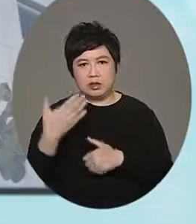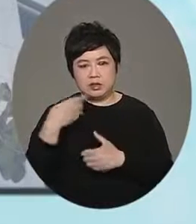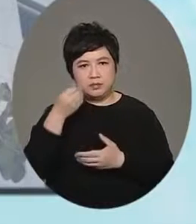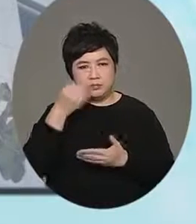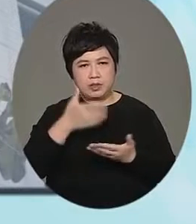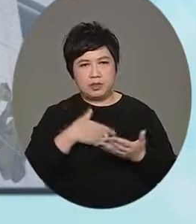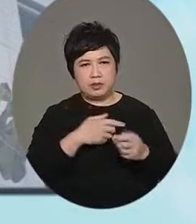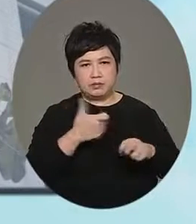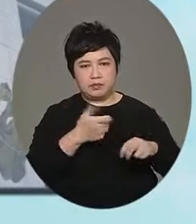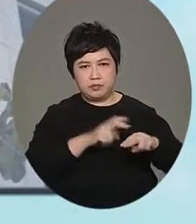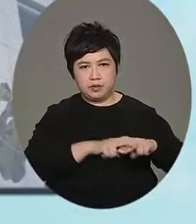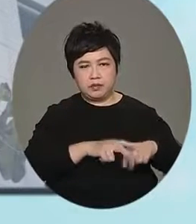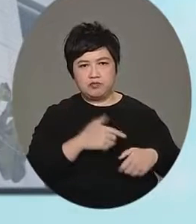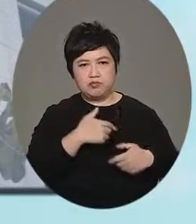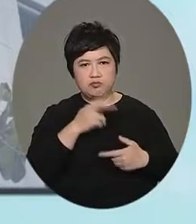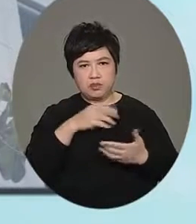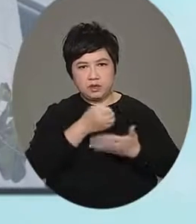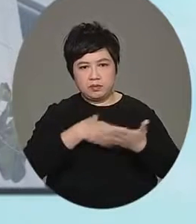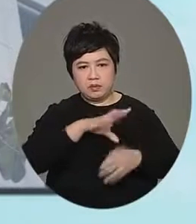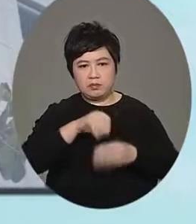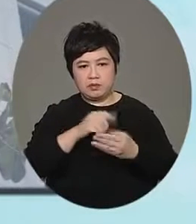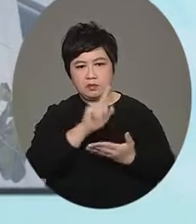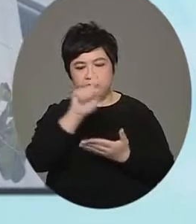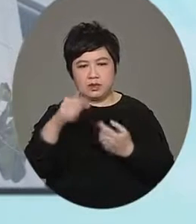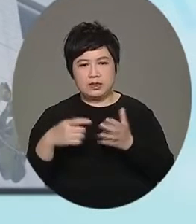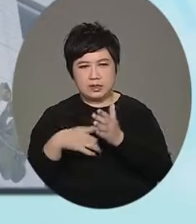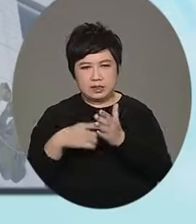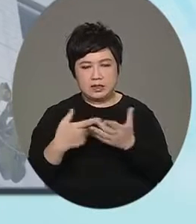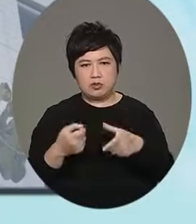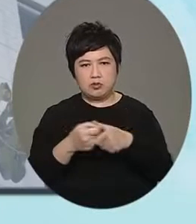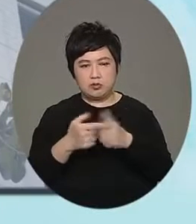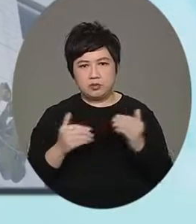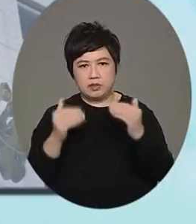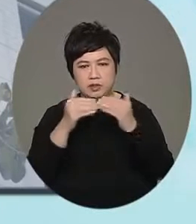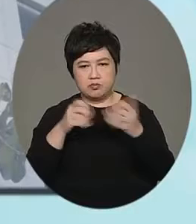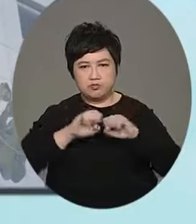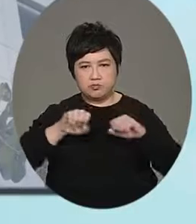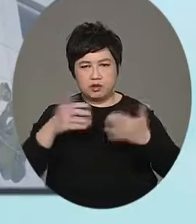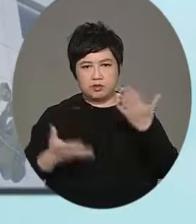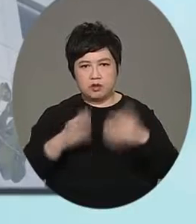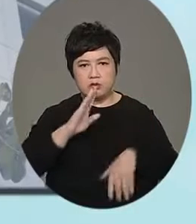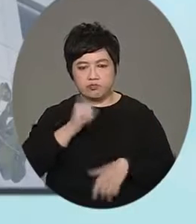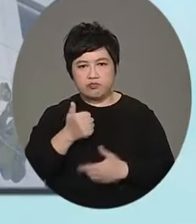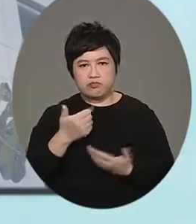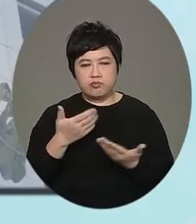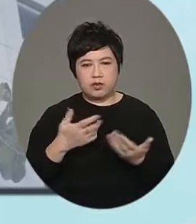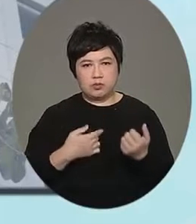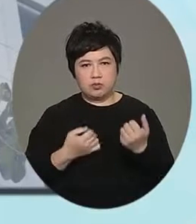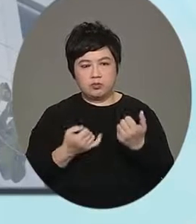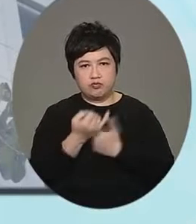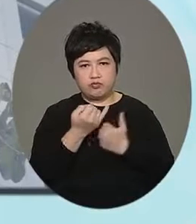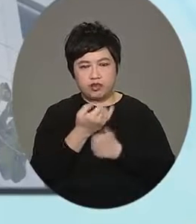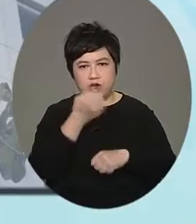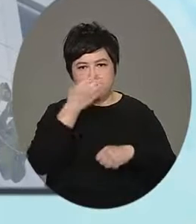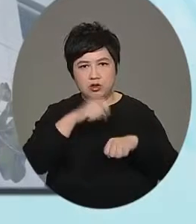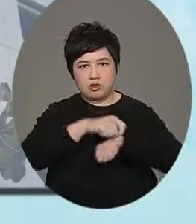釋條件包括不得以任何方式透過電子和公共平台發放可能有合理理由違反香港